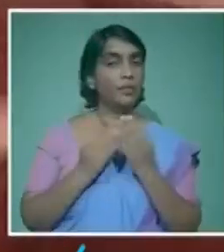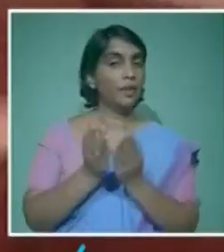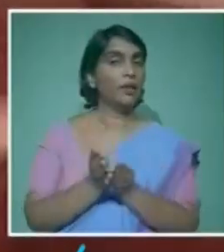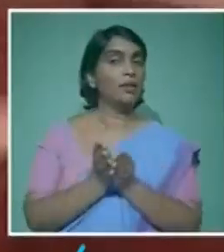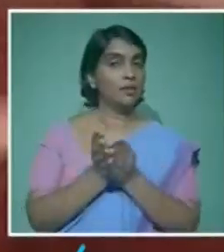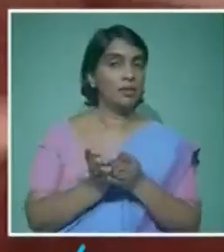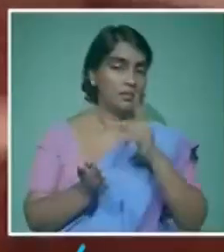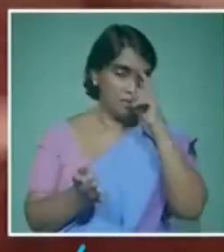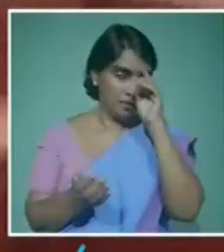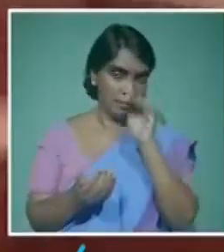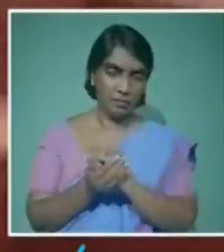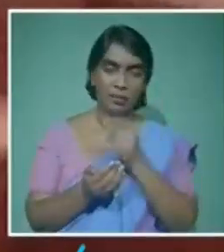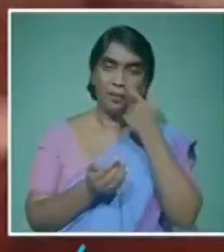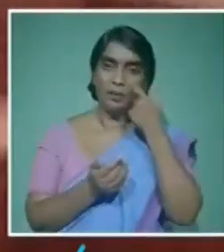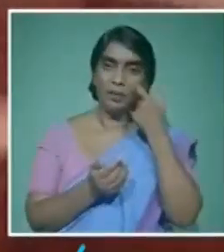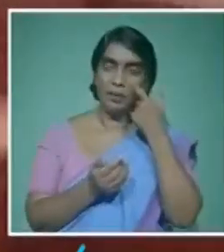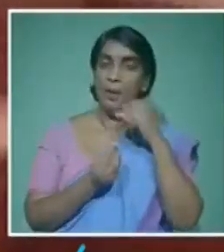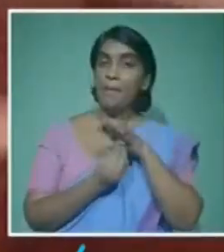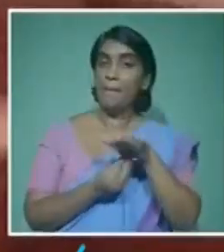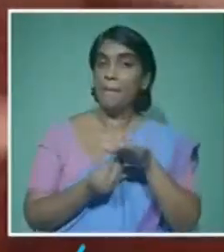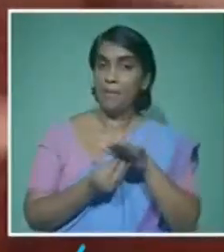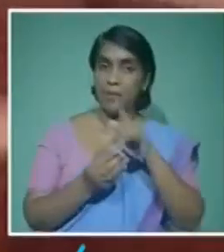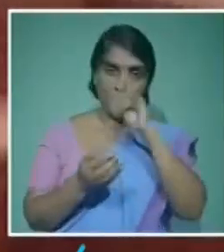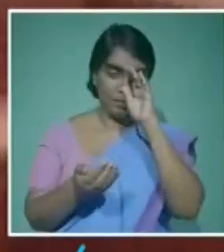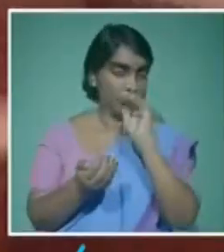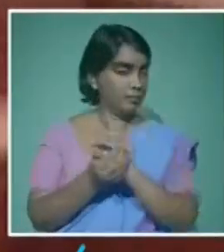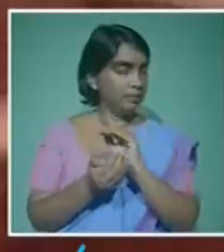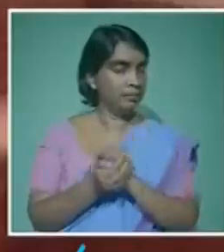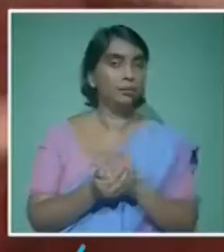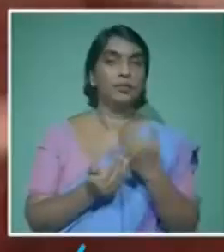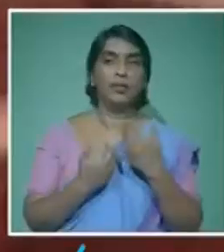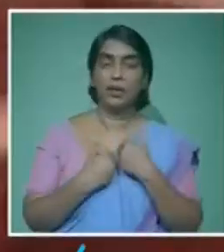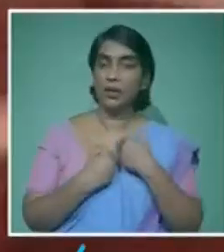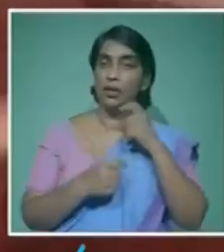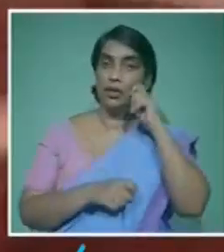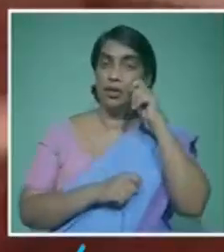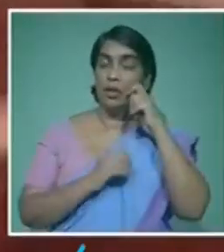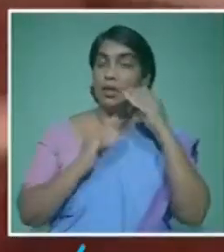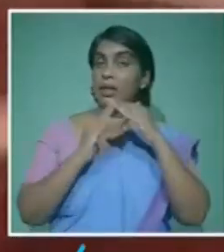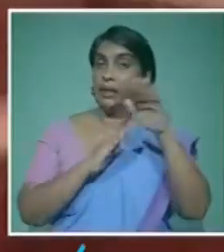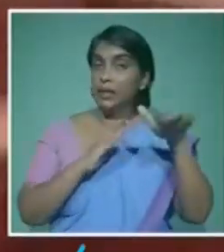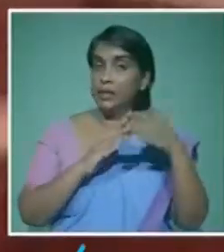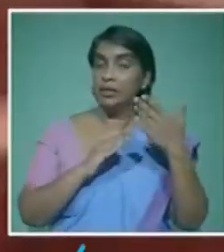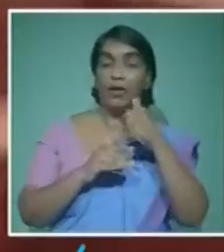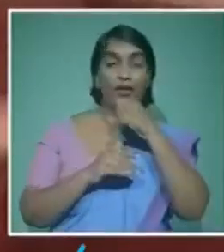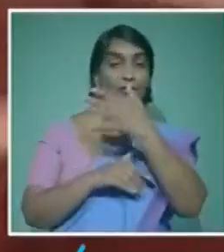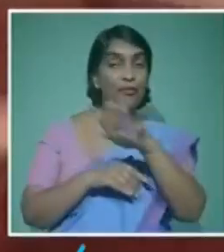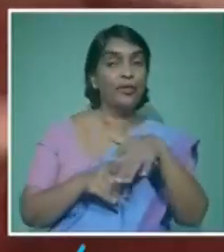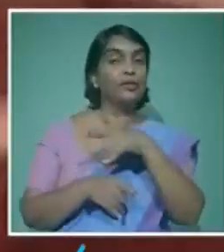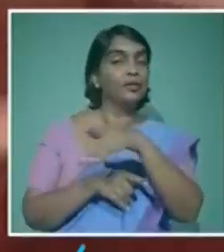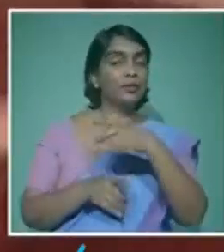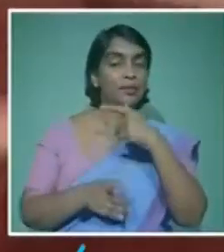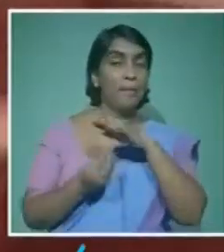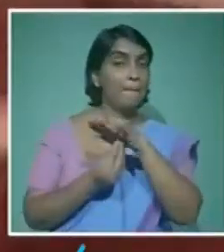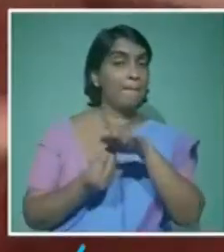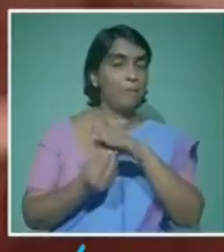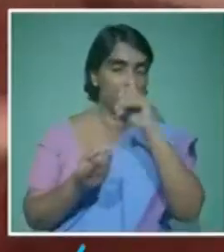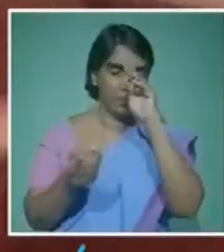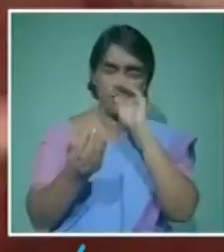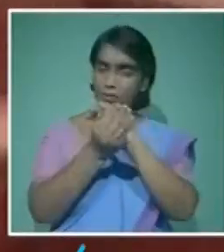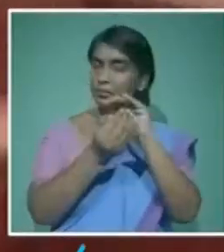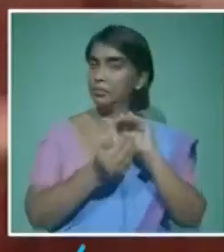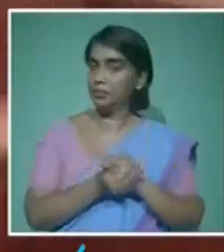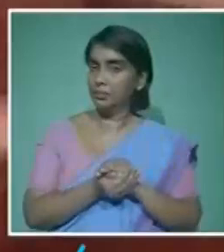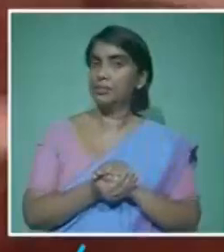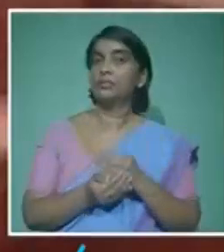பாதுகாத்து, கடல் சார்ந்த மற்றும் நன்னீர் சார்ந்த உற்பத்திகளை நாம் இந்த நாட்டிலே அனைத்து வளமிக்க பகுதிகளிலும்